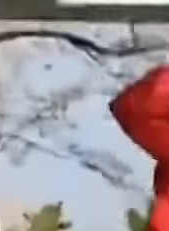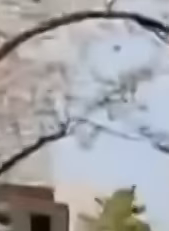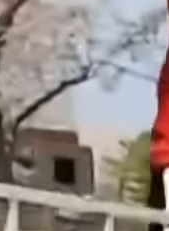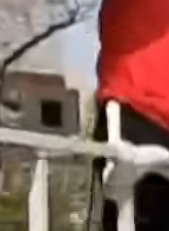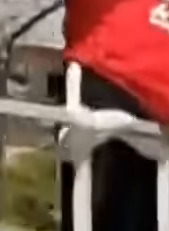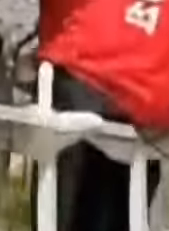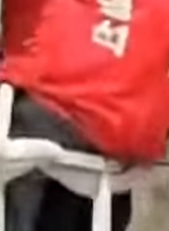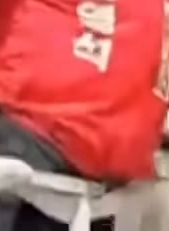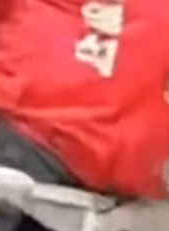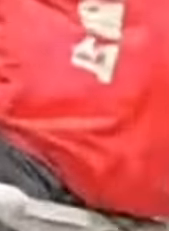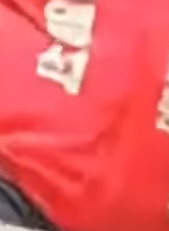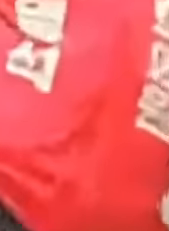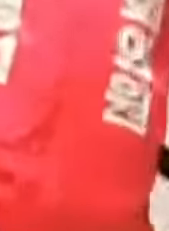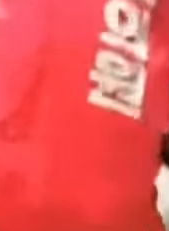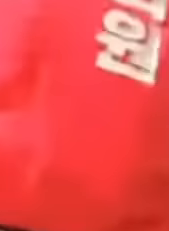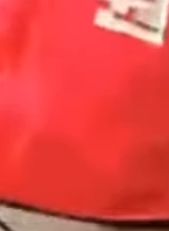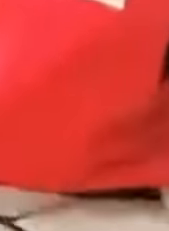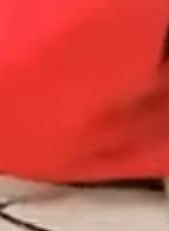집회하려면 저기서